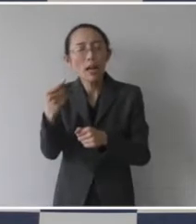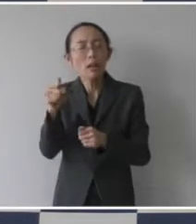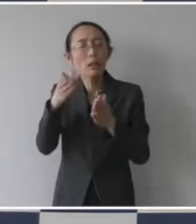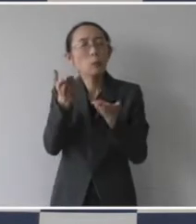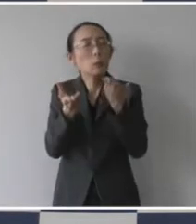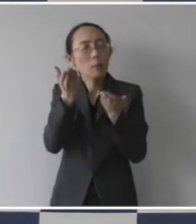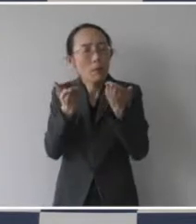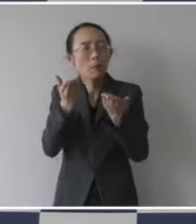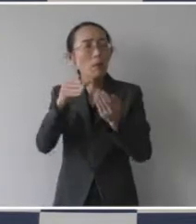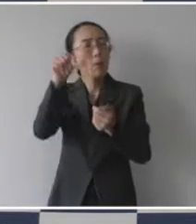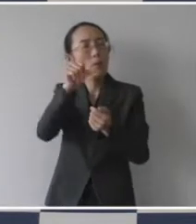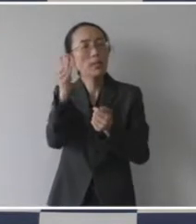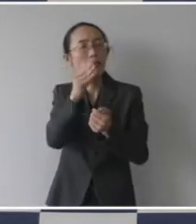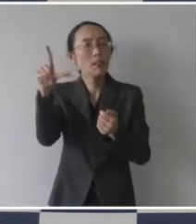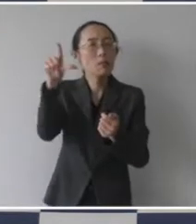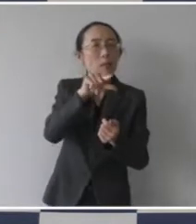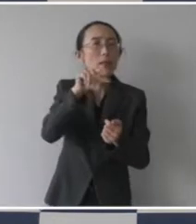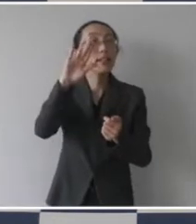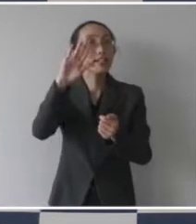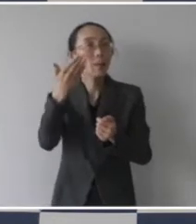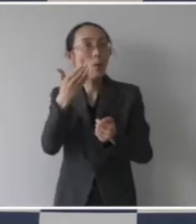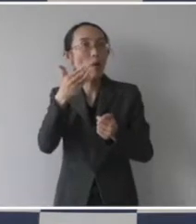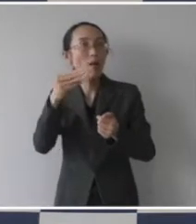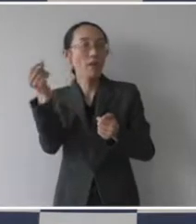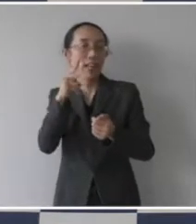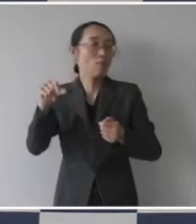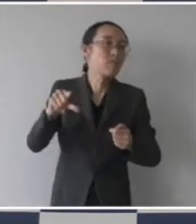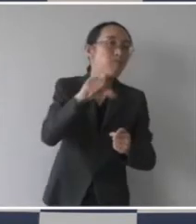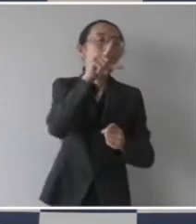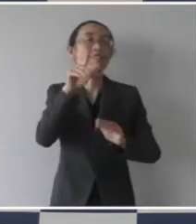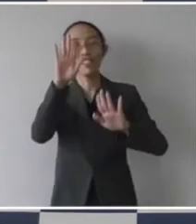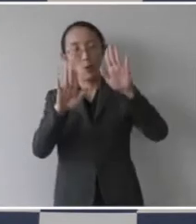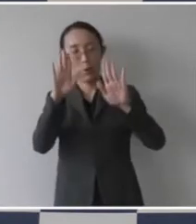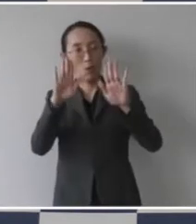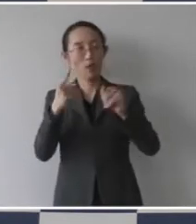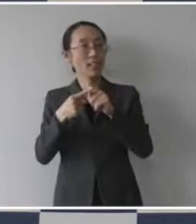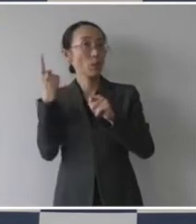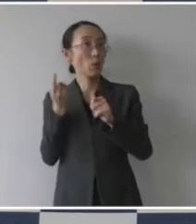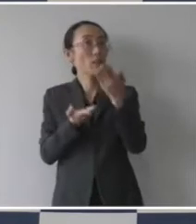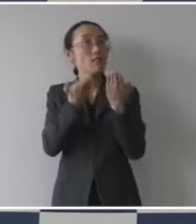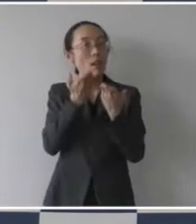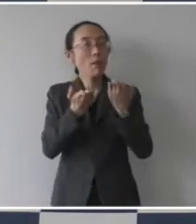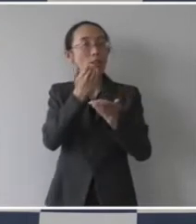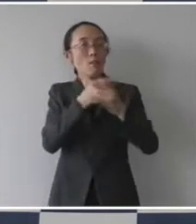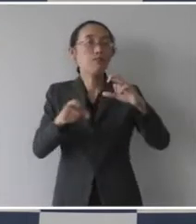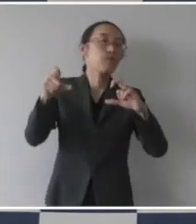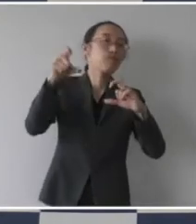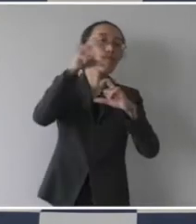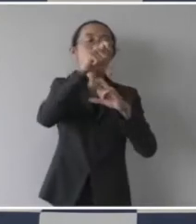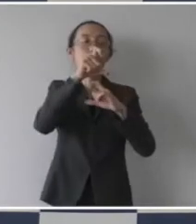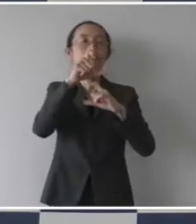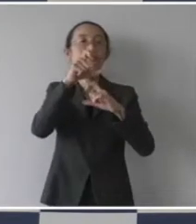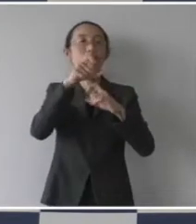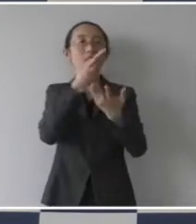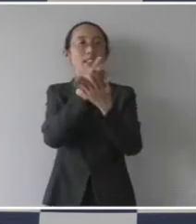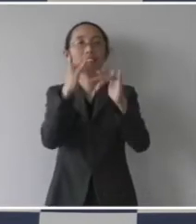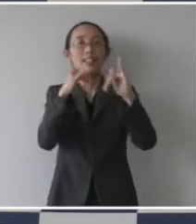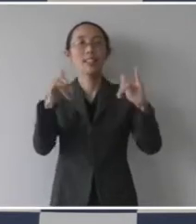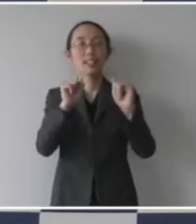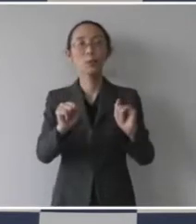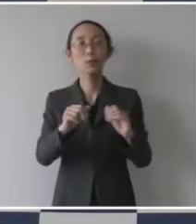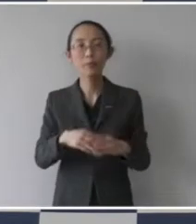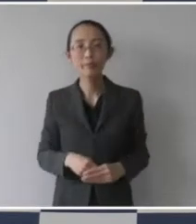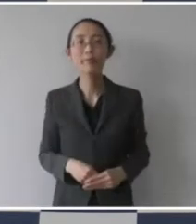ですが、90何パーセントまでに来ていると、昨年の倍以上、軒並み大体昨年の倍以上という状況であります